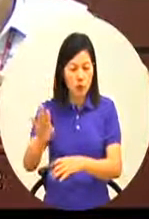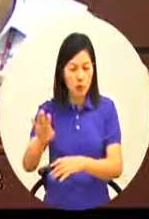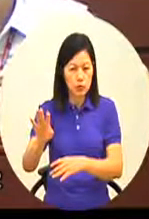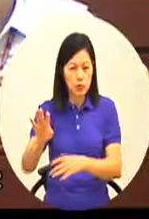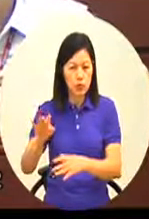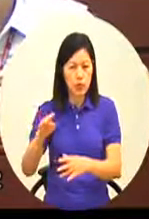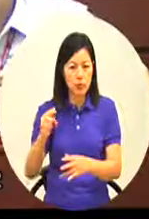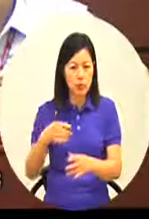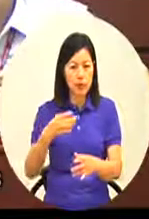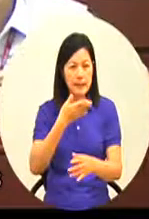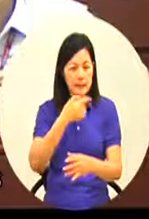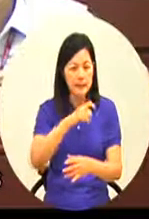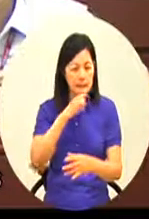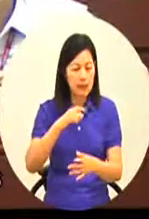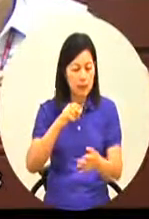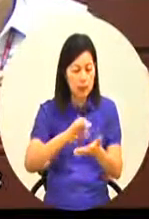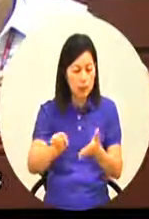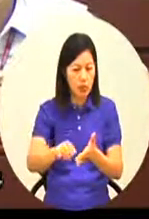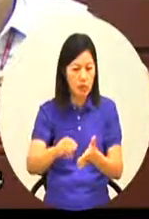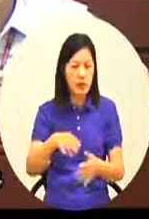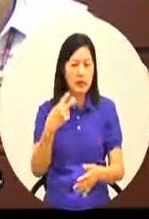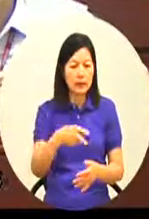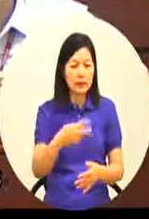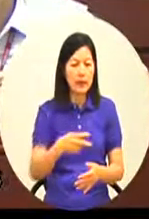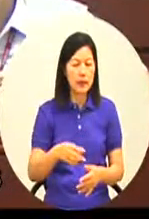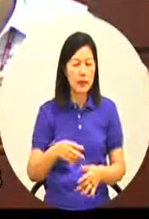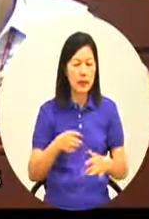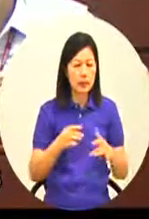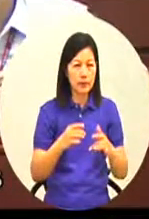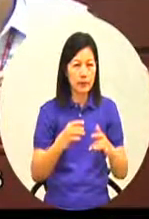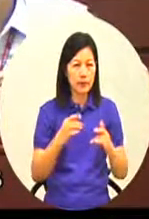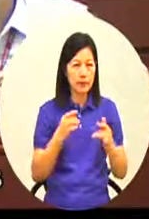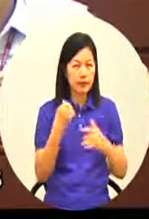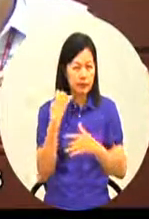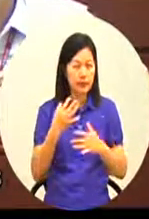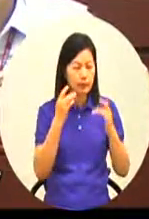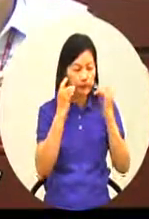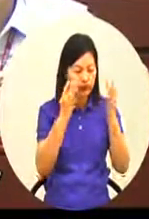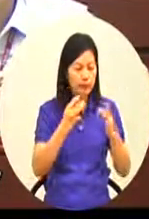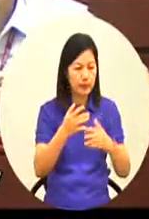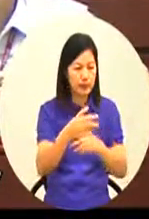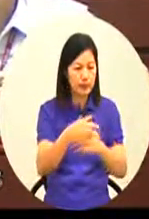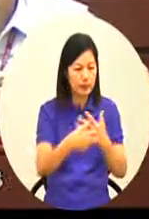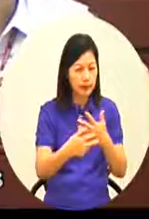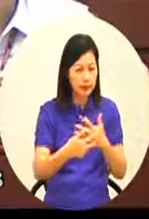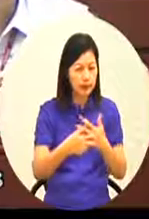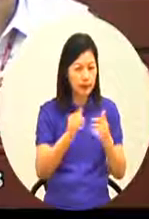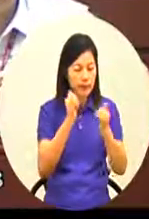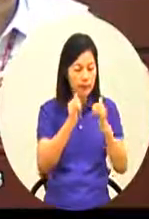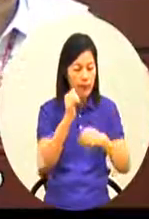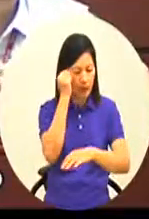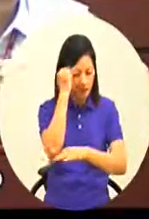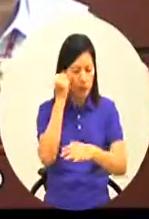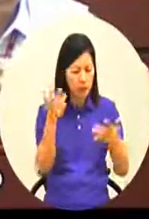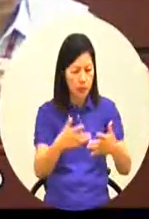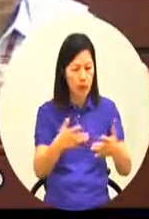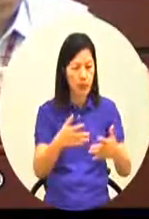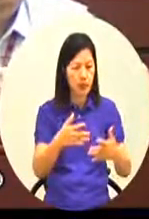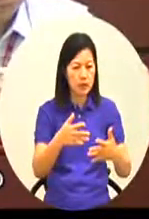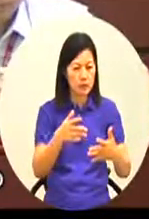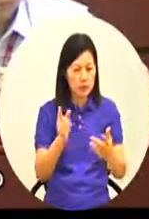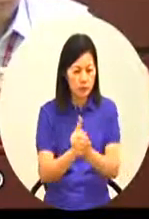芽事实上会有一些是我们市民住的问题，尤其是针对弱势的问题。所以当